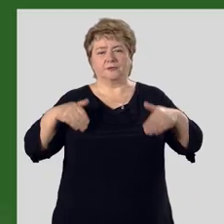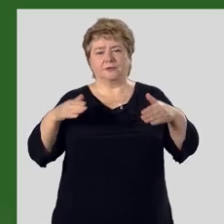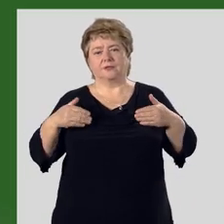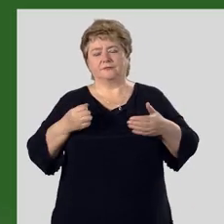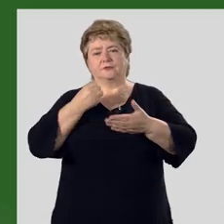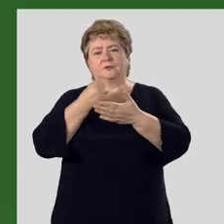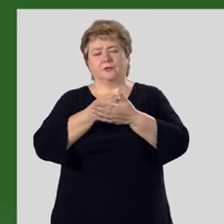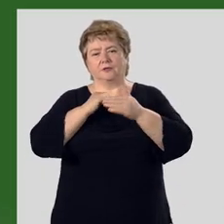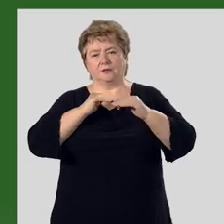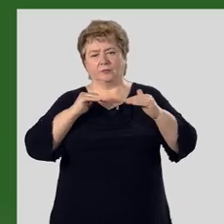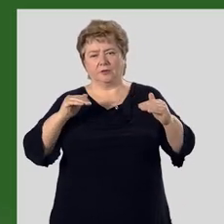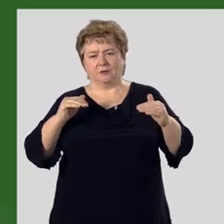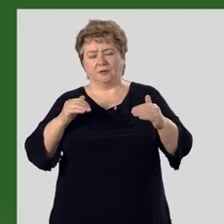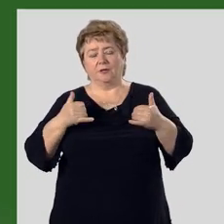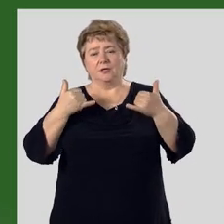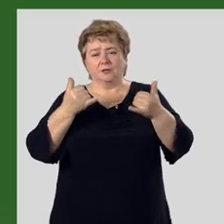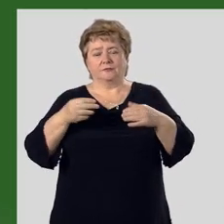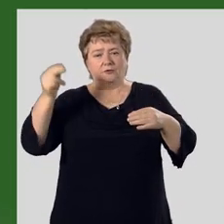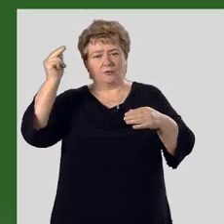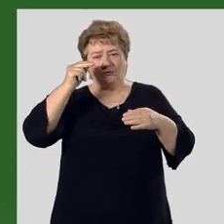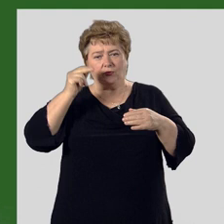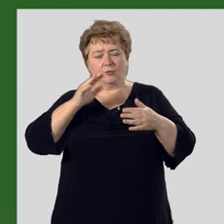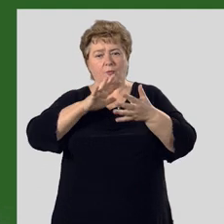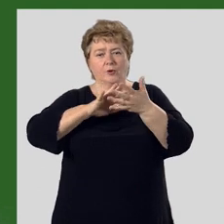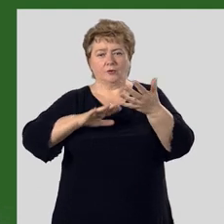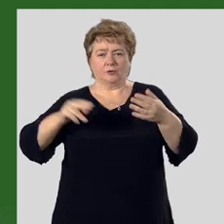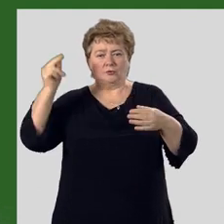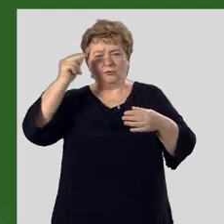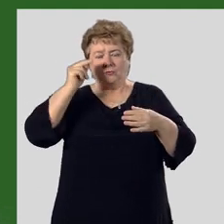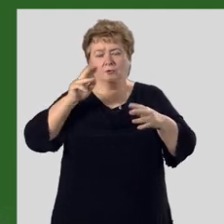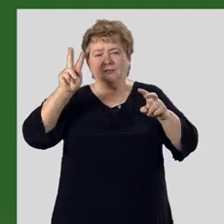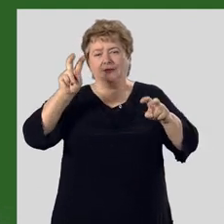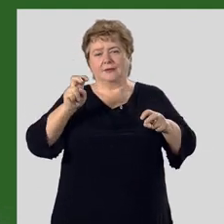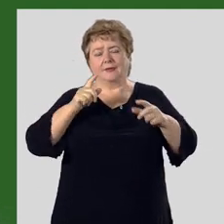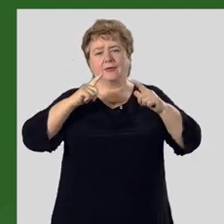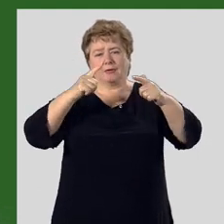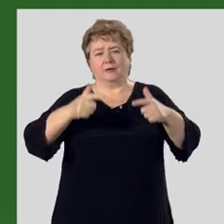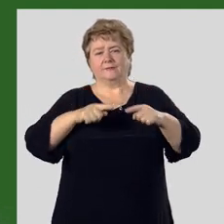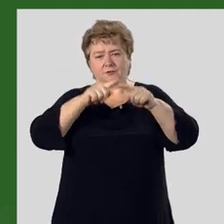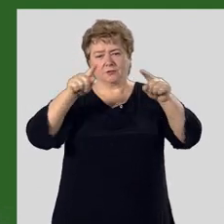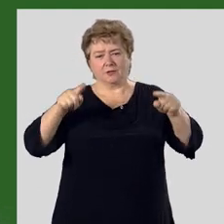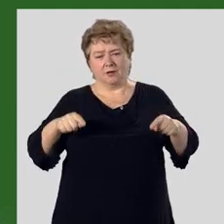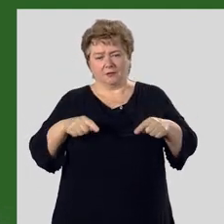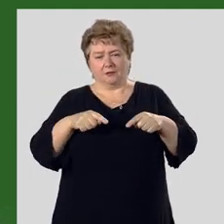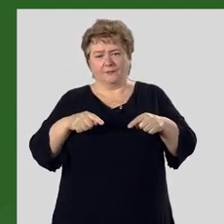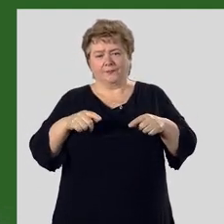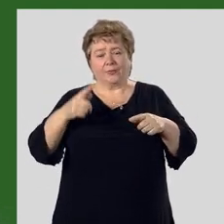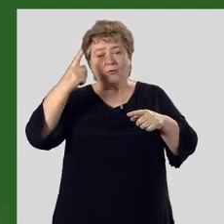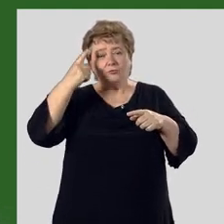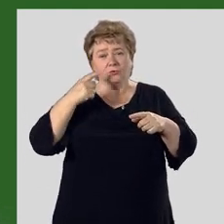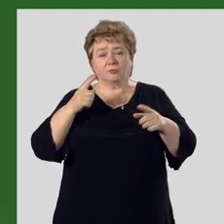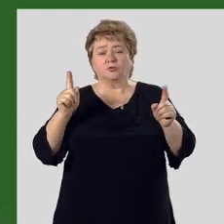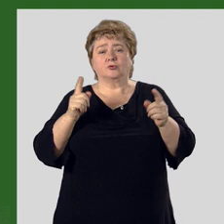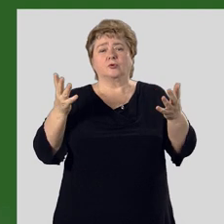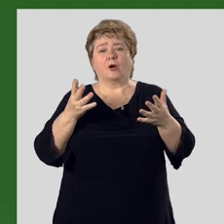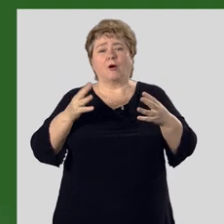Здравствуйте, дорогие ребята! Сегодня на уроке мы продолжим изучать тему «Географическая карта». Узнаем,